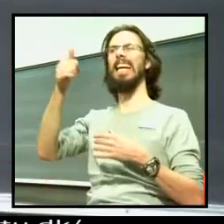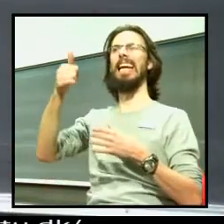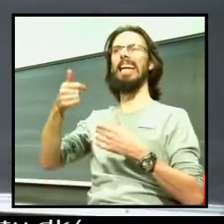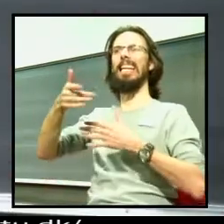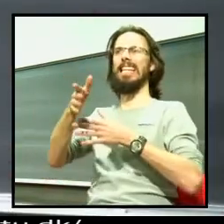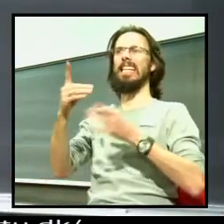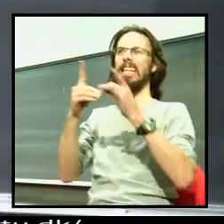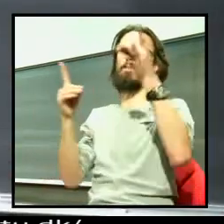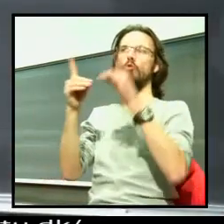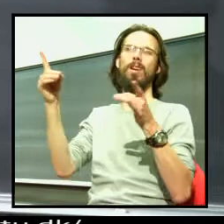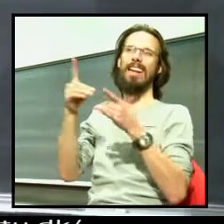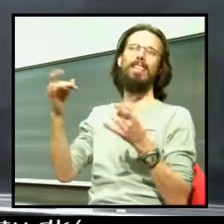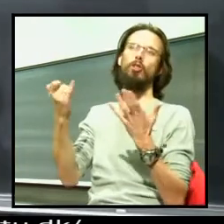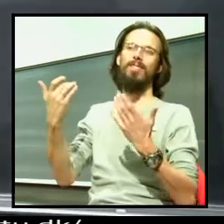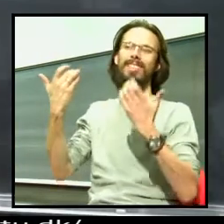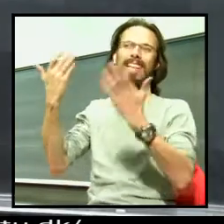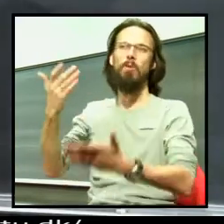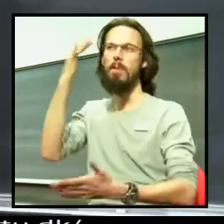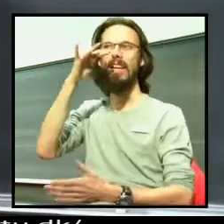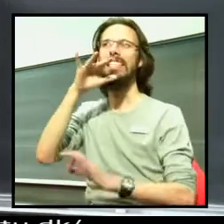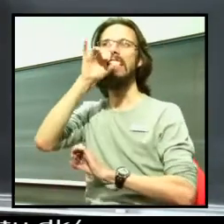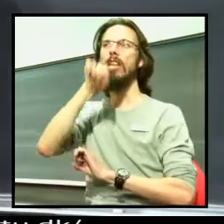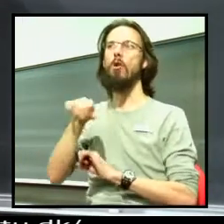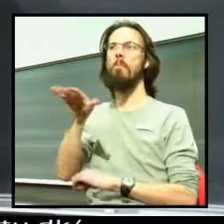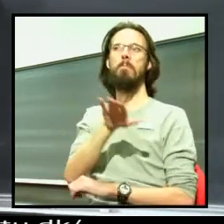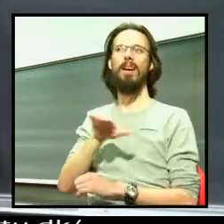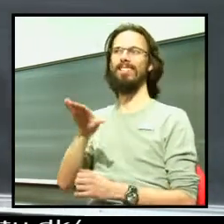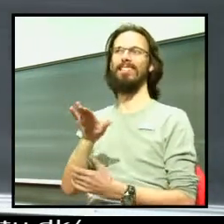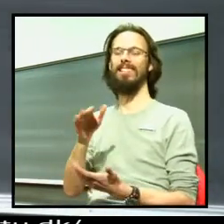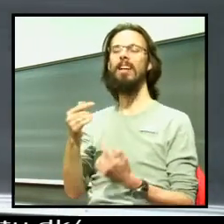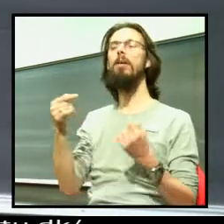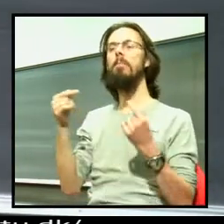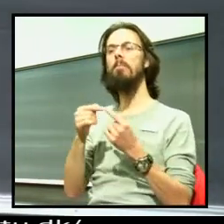I hvert fald ikke endnu. Så det er uendelig dimensionale vektorrum.